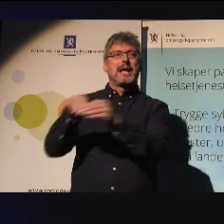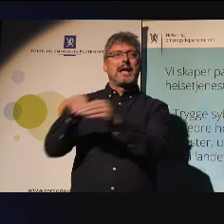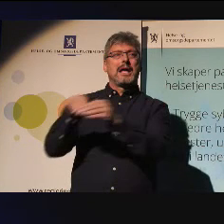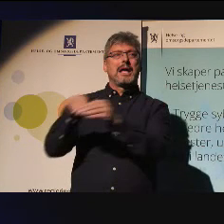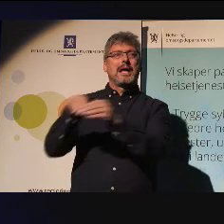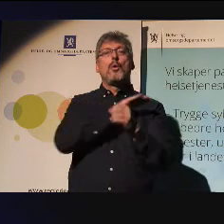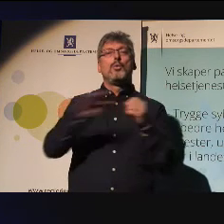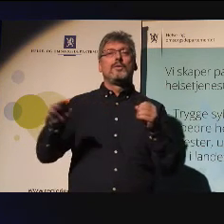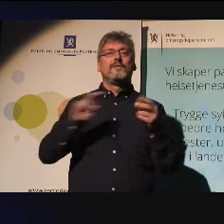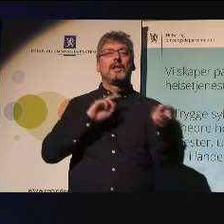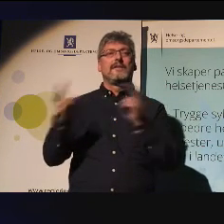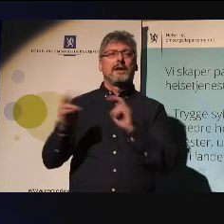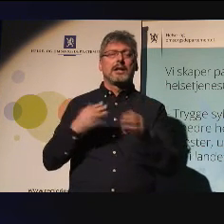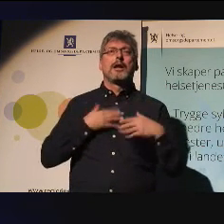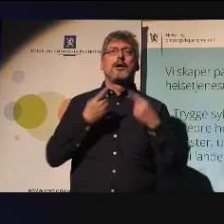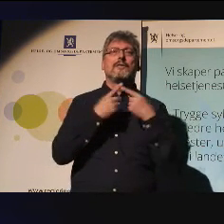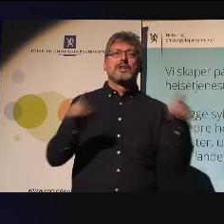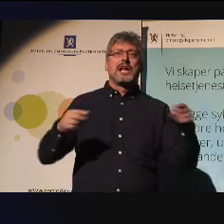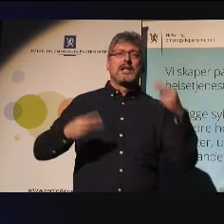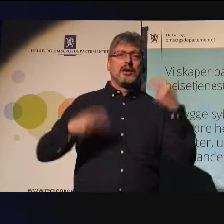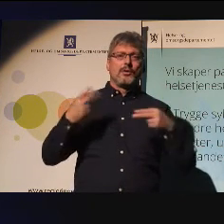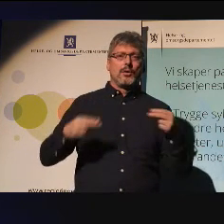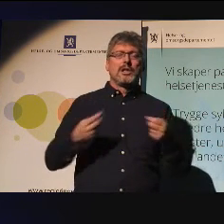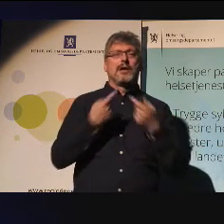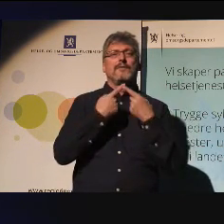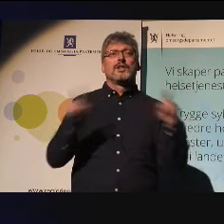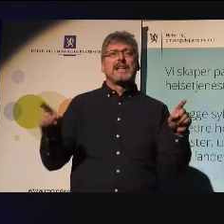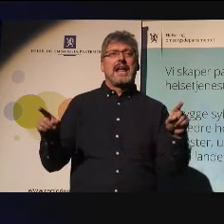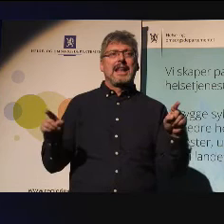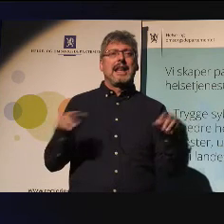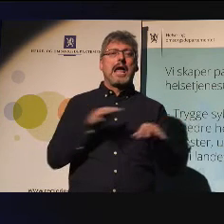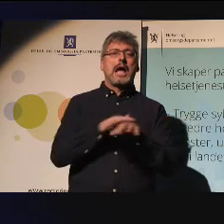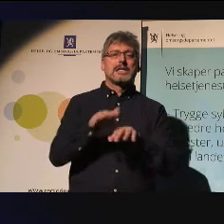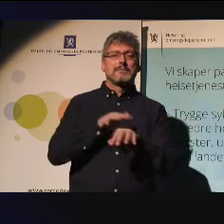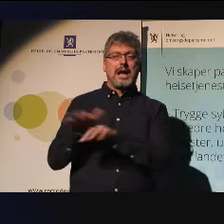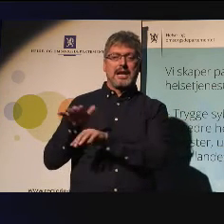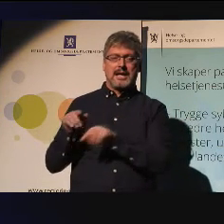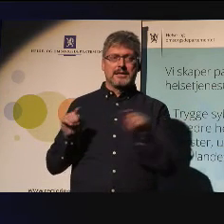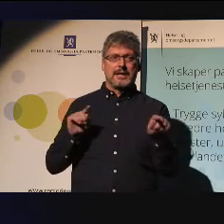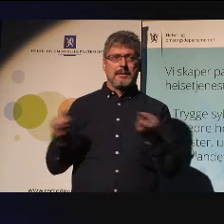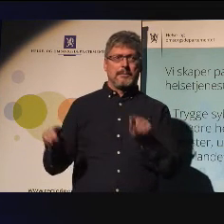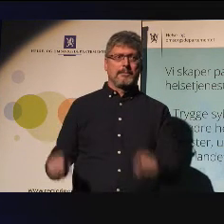og har forskjellige roller og forskjellig ekspertise.